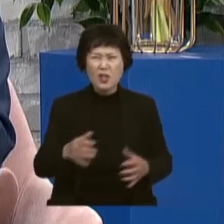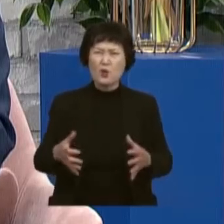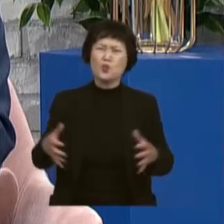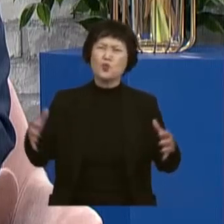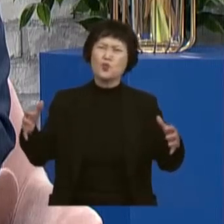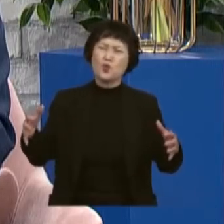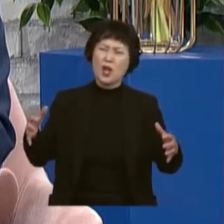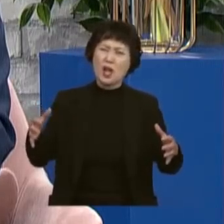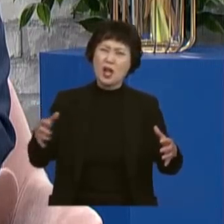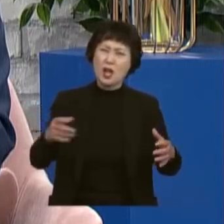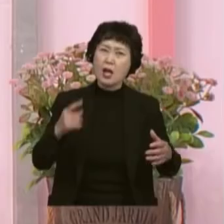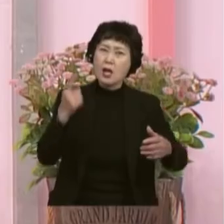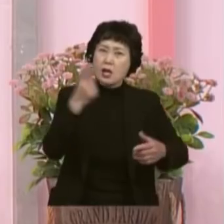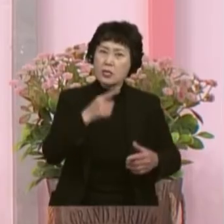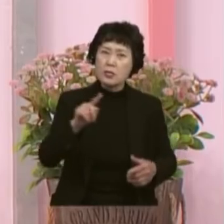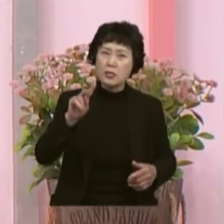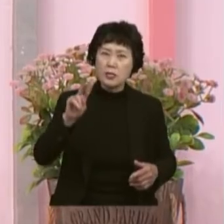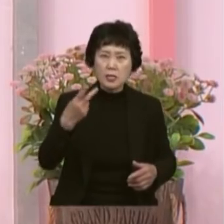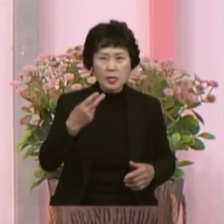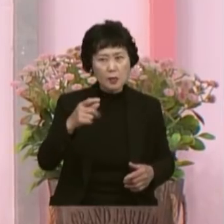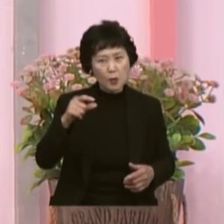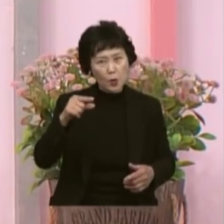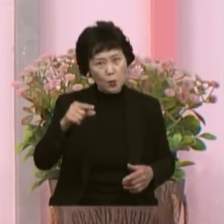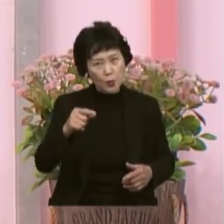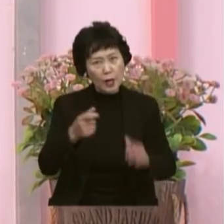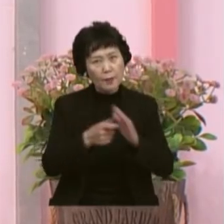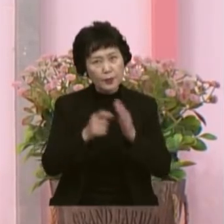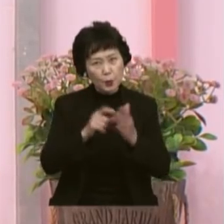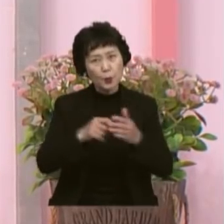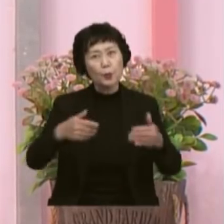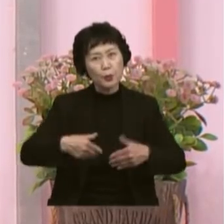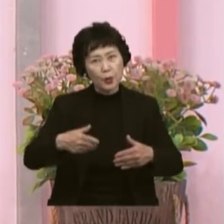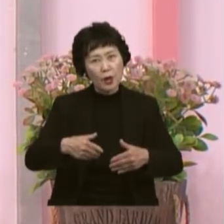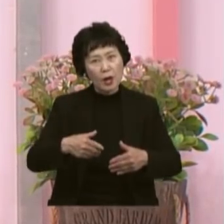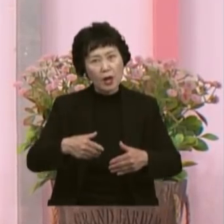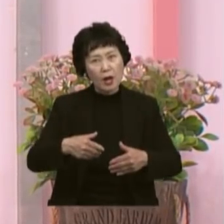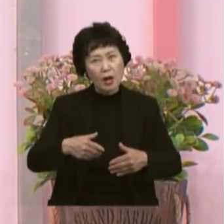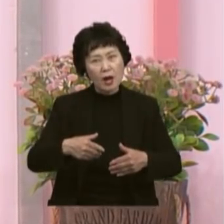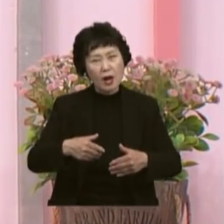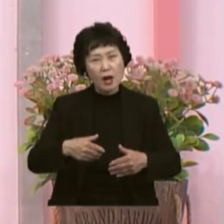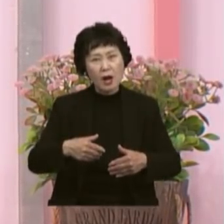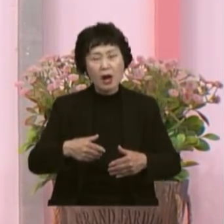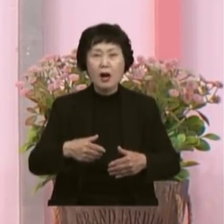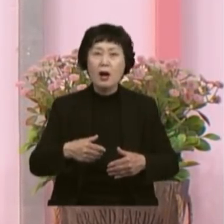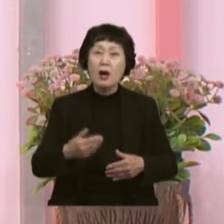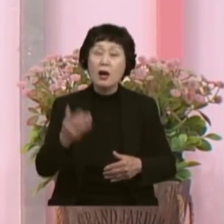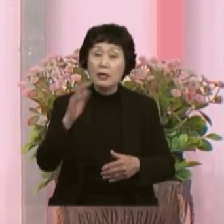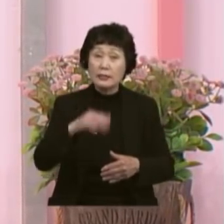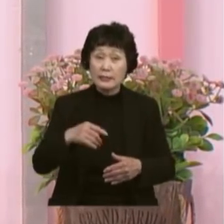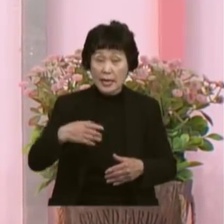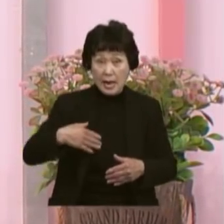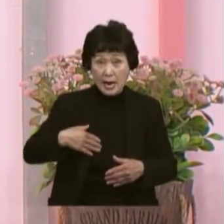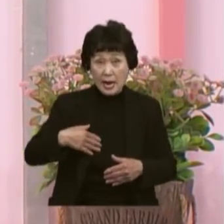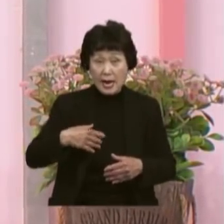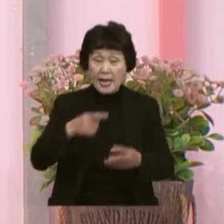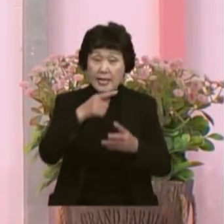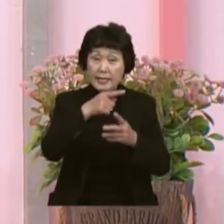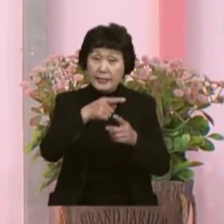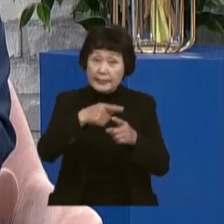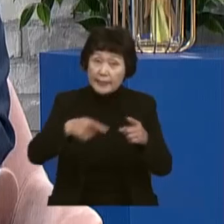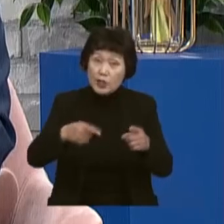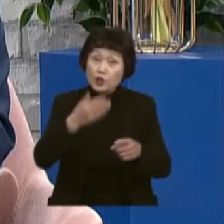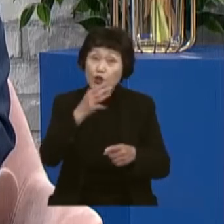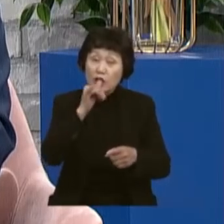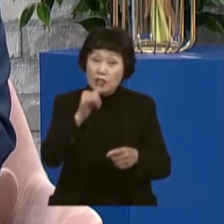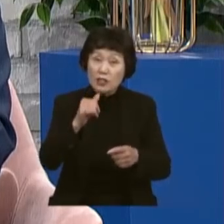한 1200g 정도, 1300g이라는 걸 가지고 있대요, 누구나. 작은 사람도 있는데. 예. 근데 여기서 자를 수 있는 거는 3분의 2만 자를 수